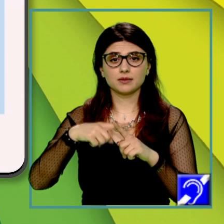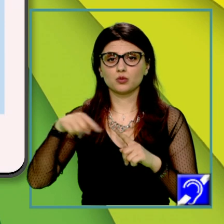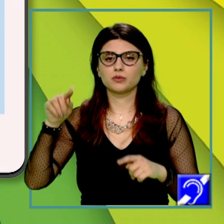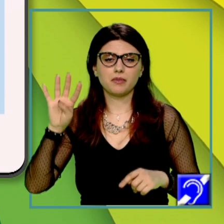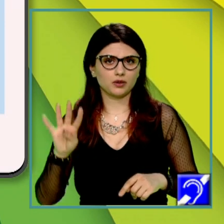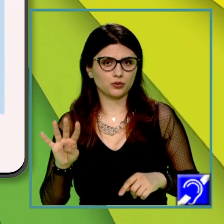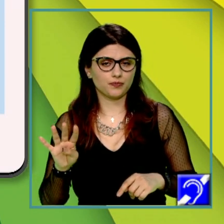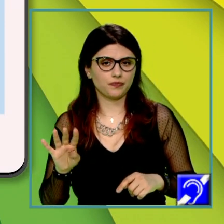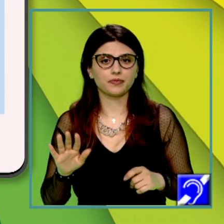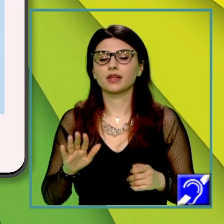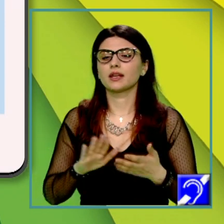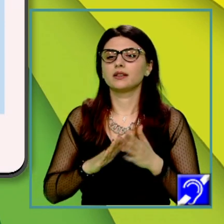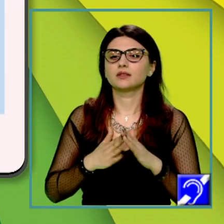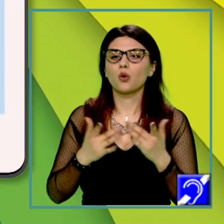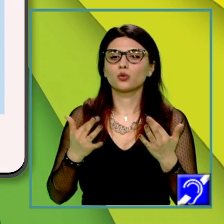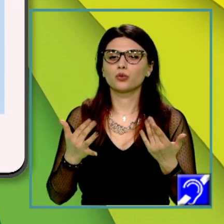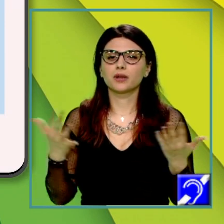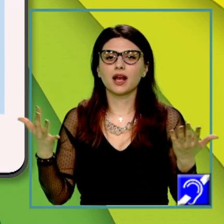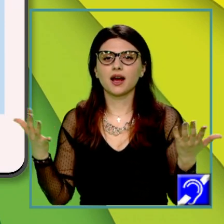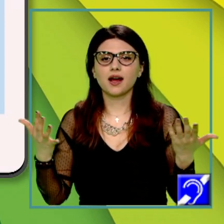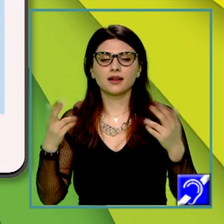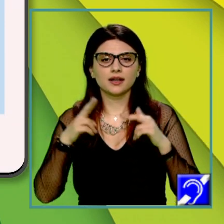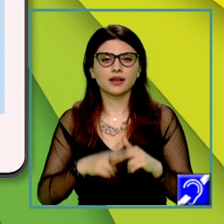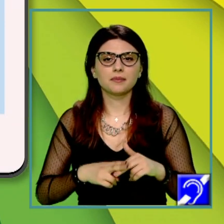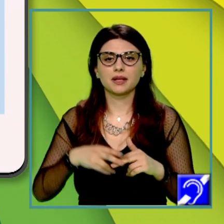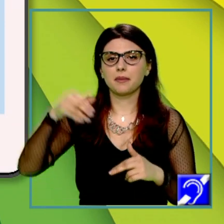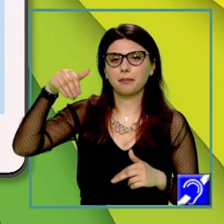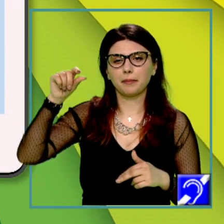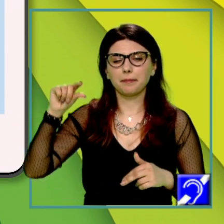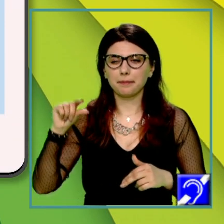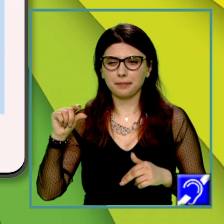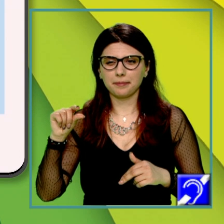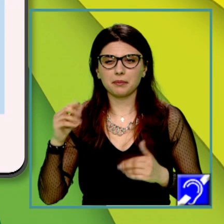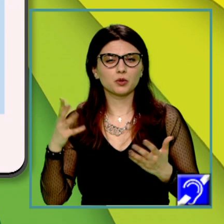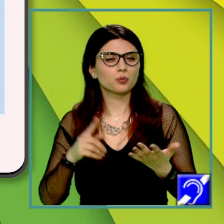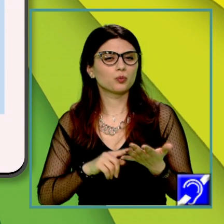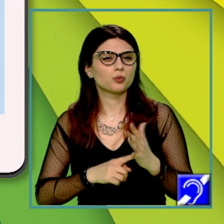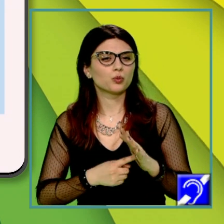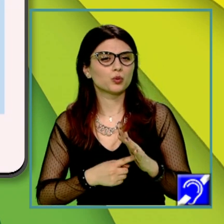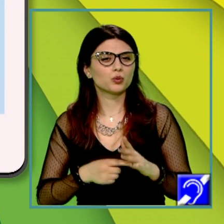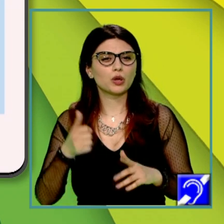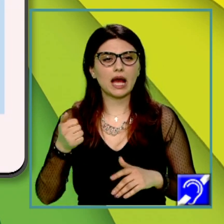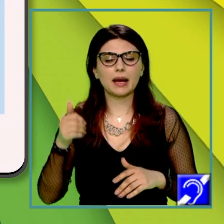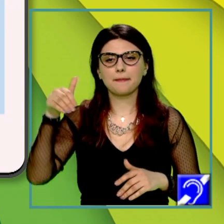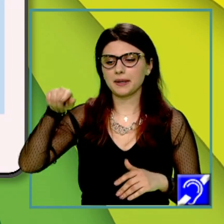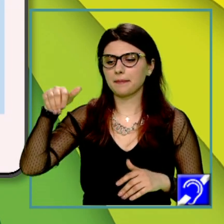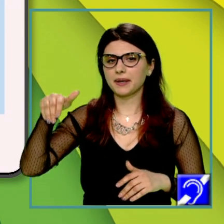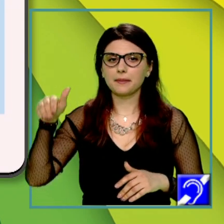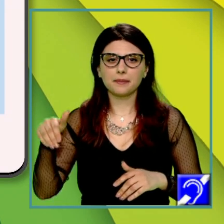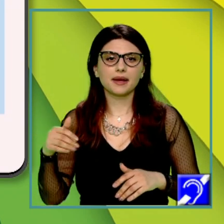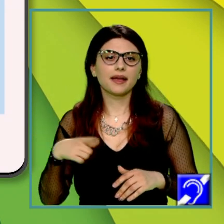3x minus 10 4 Determinați numărul real M mic pentru care punctul A de coordonate e m